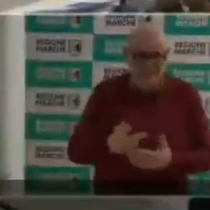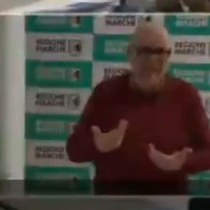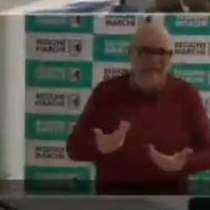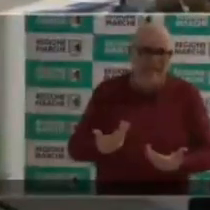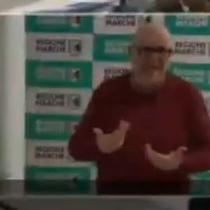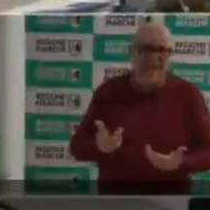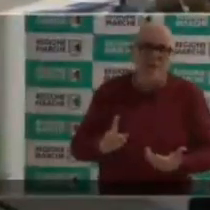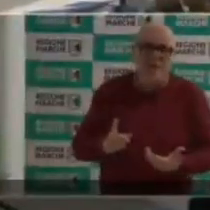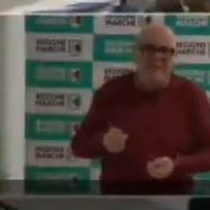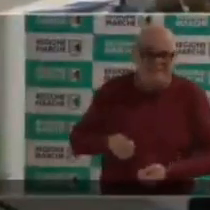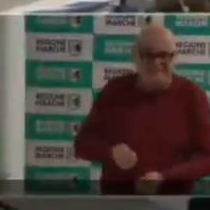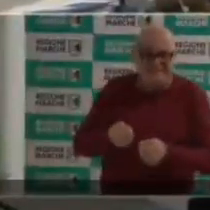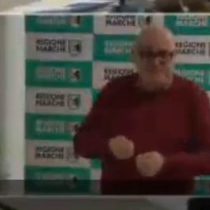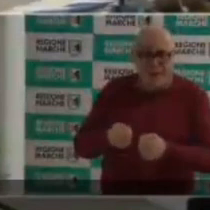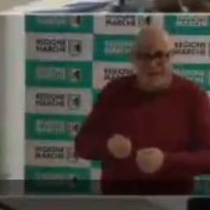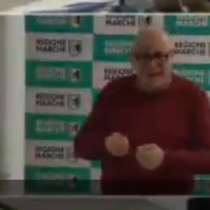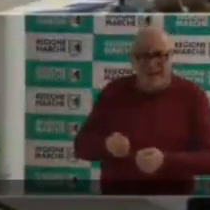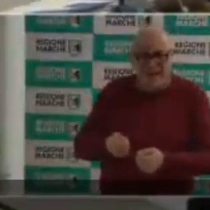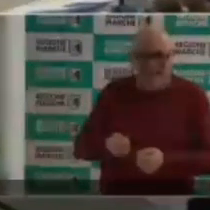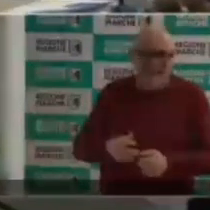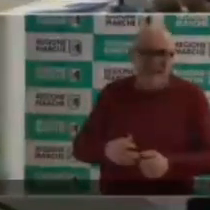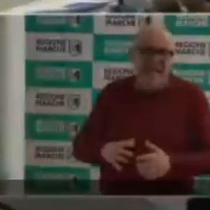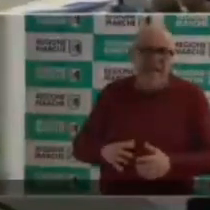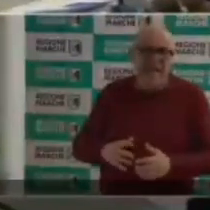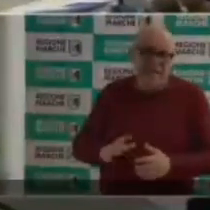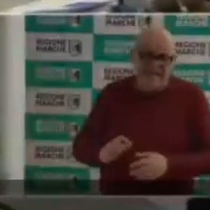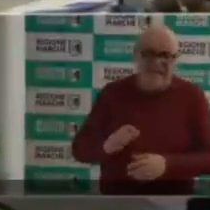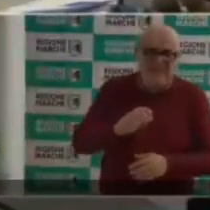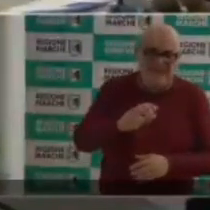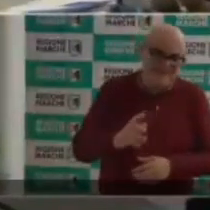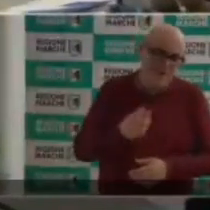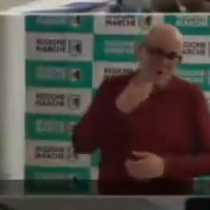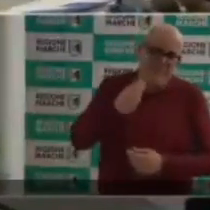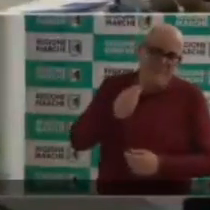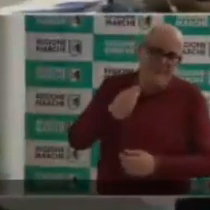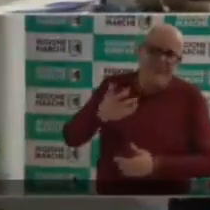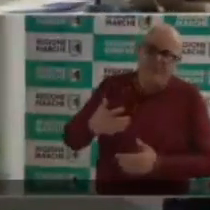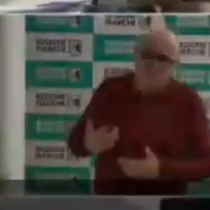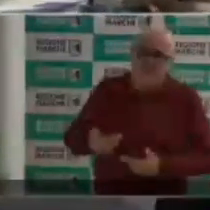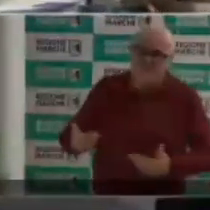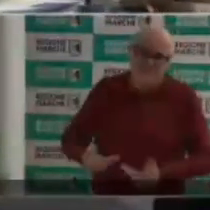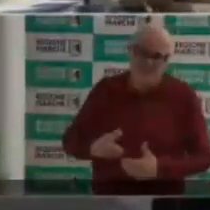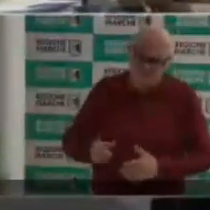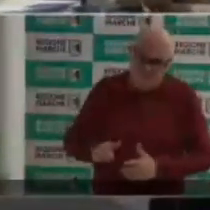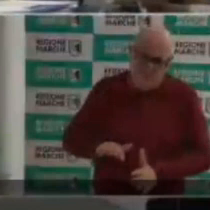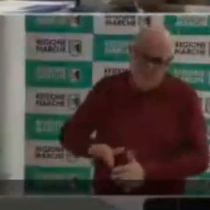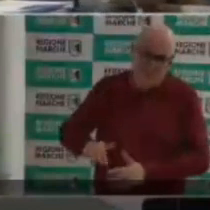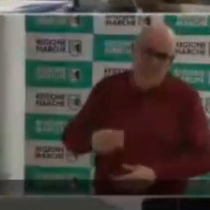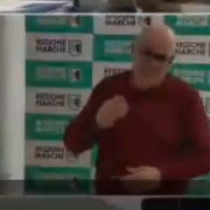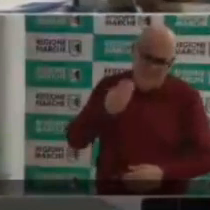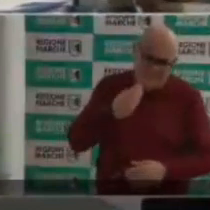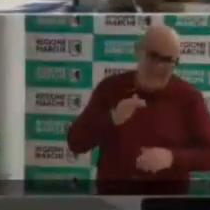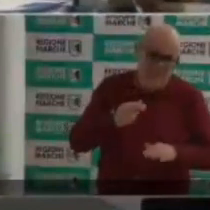non pensando all'emergenza, ma anche con insomma, una visione di ripartenza, di guardare al futuro. Insomma. Grazie.